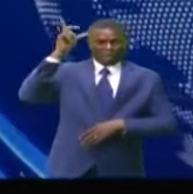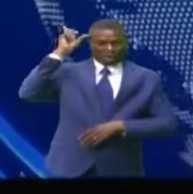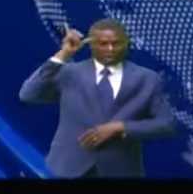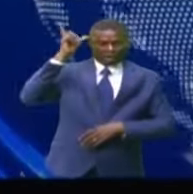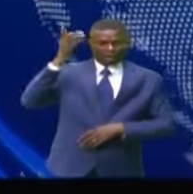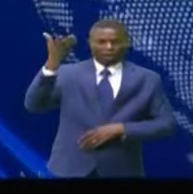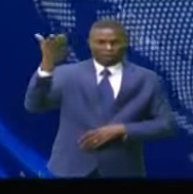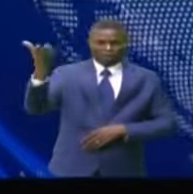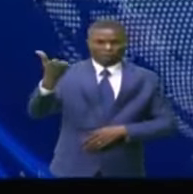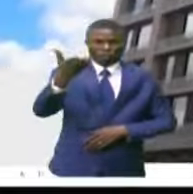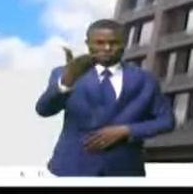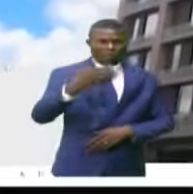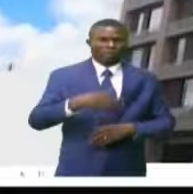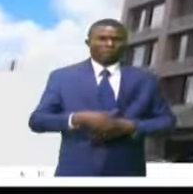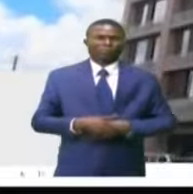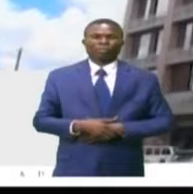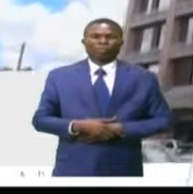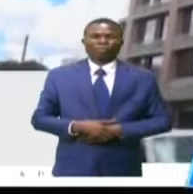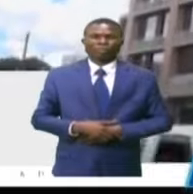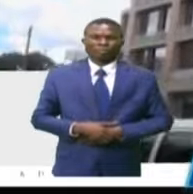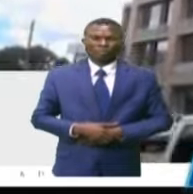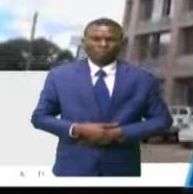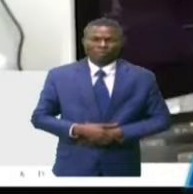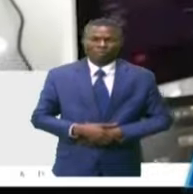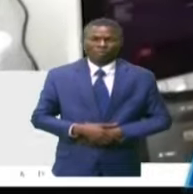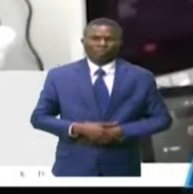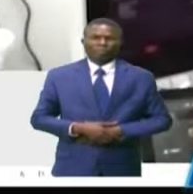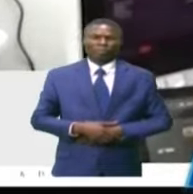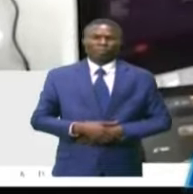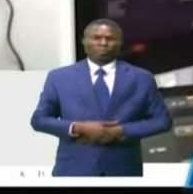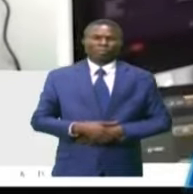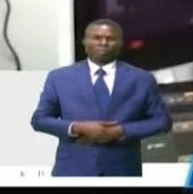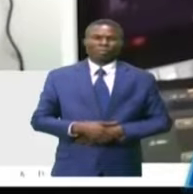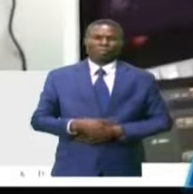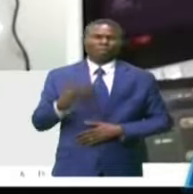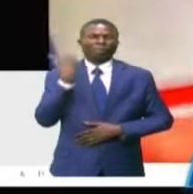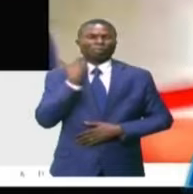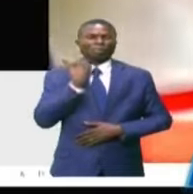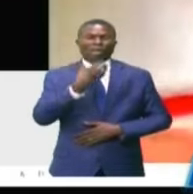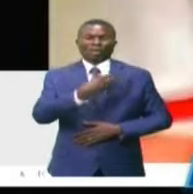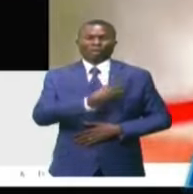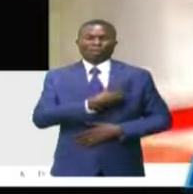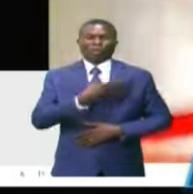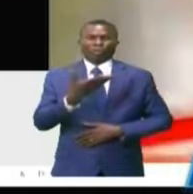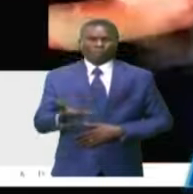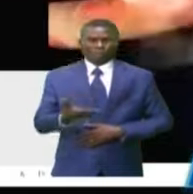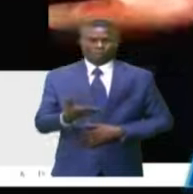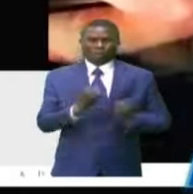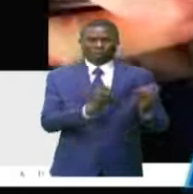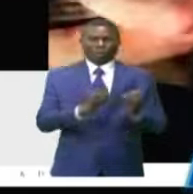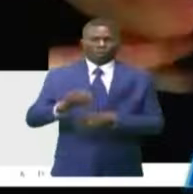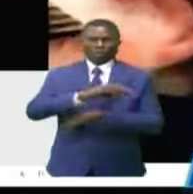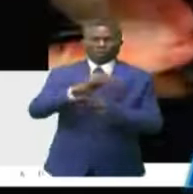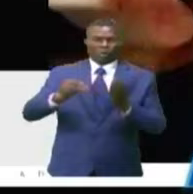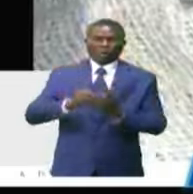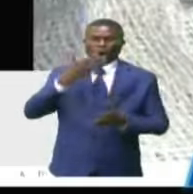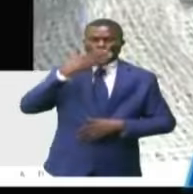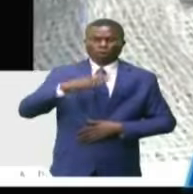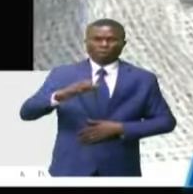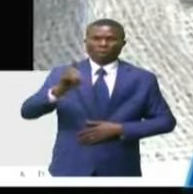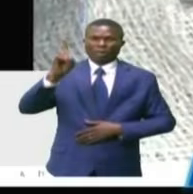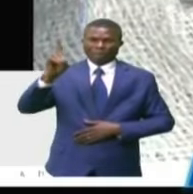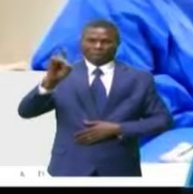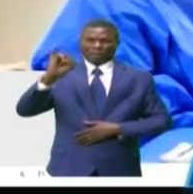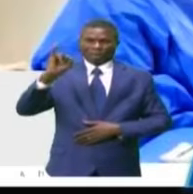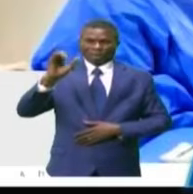de Jacques Chibouabouamiji. Les différentes campagnes de chirurgie cardiaque pédiatrique gratuite organisées au Centre Médical Diamant dans